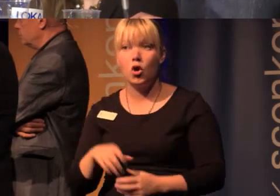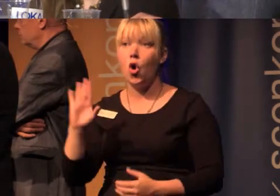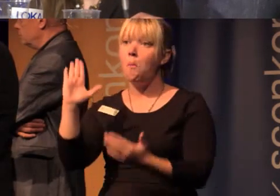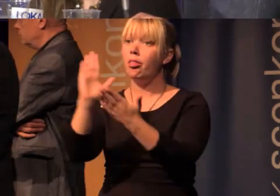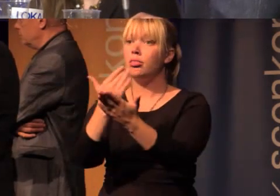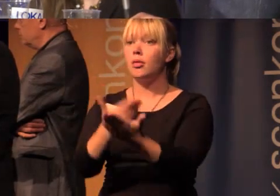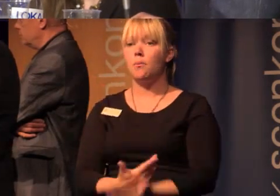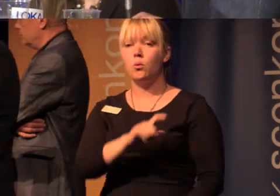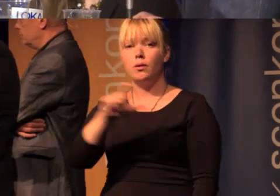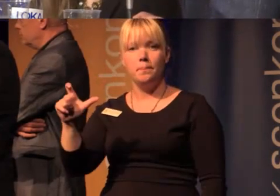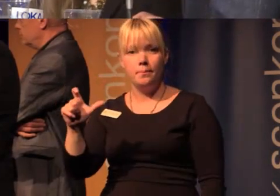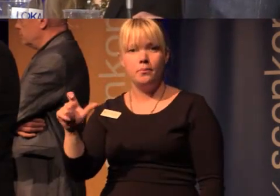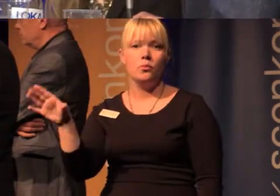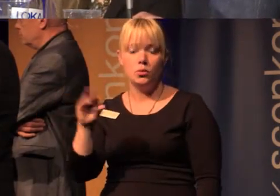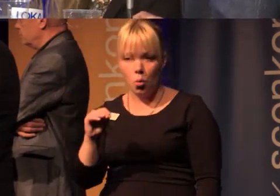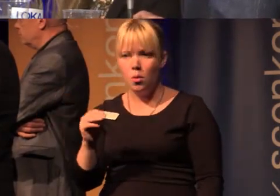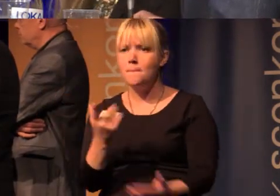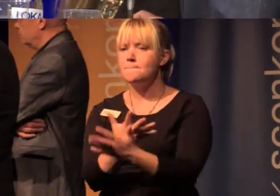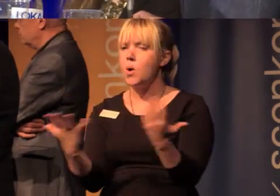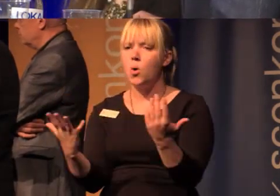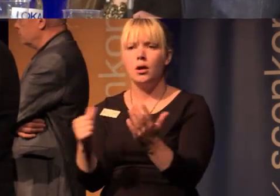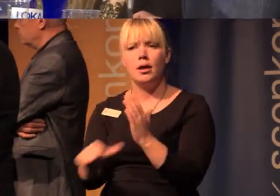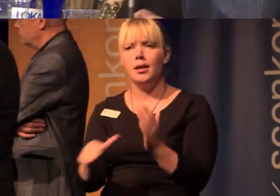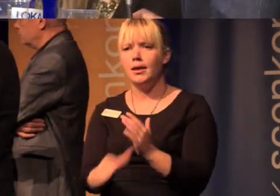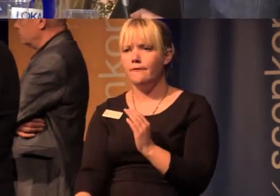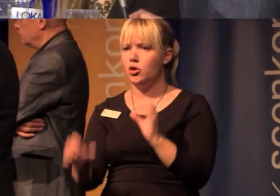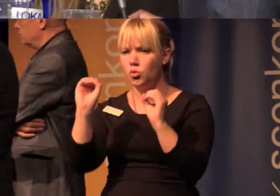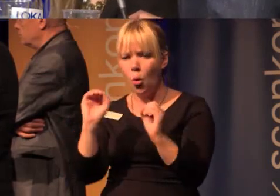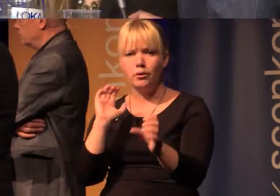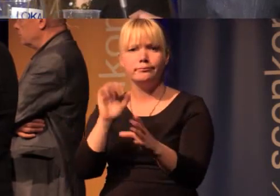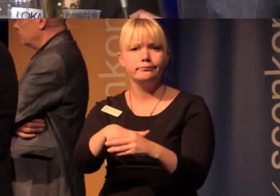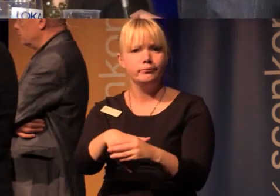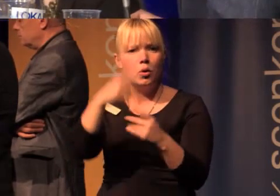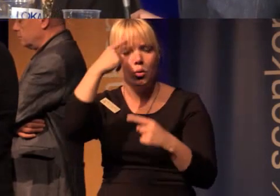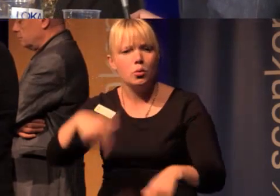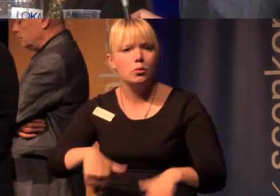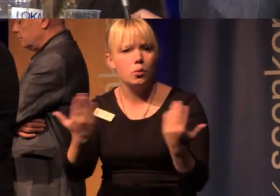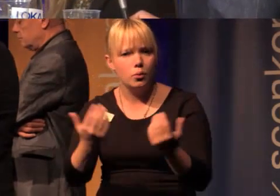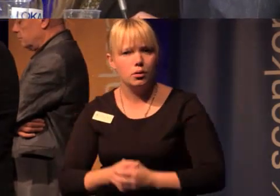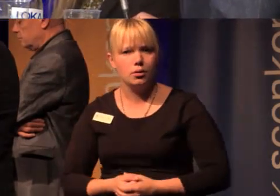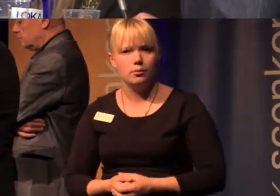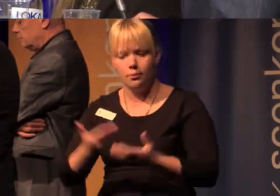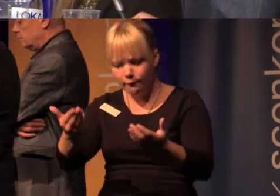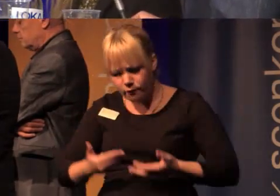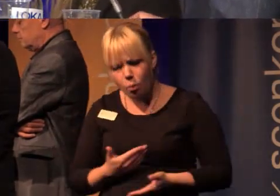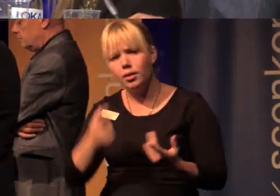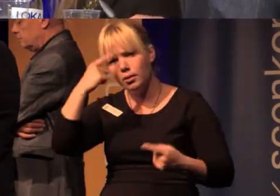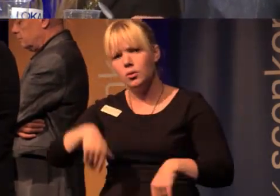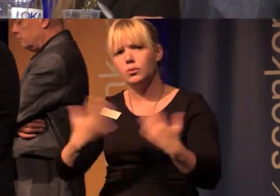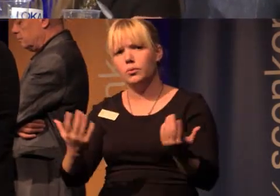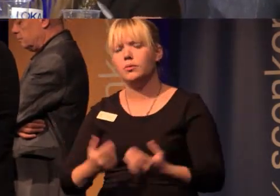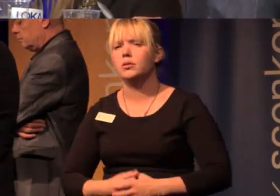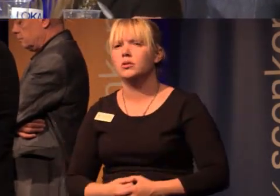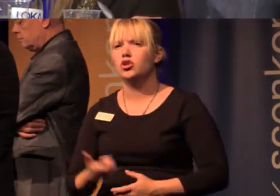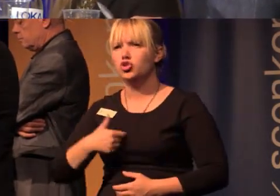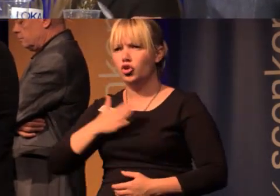men då kommer en stor del andel elever inte få ta del av kulturen. Då kommer en stor andel barn och unga inte ta del av den kulturen. Och här liksom tycker jag